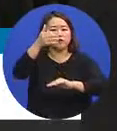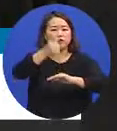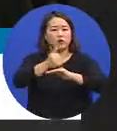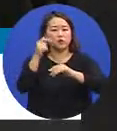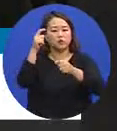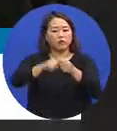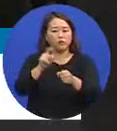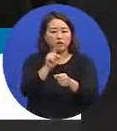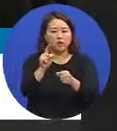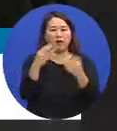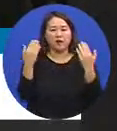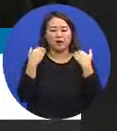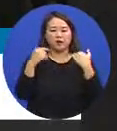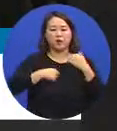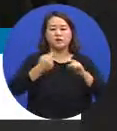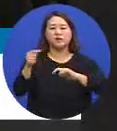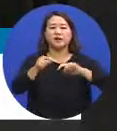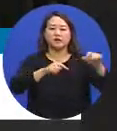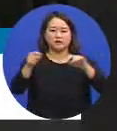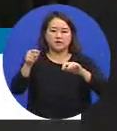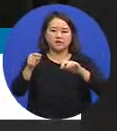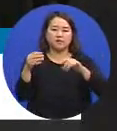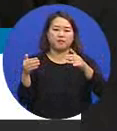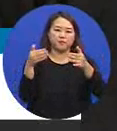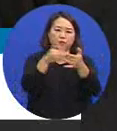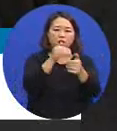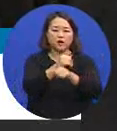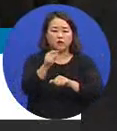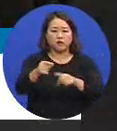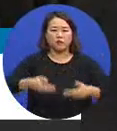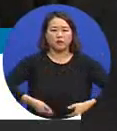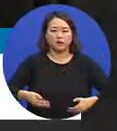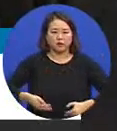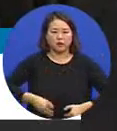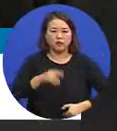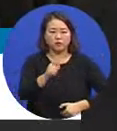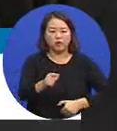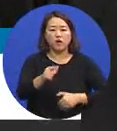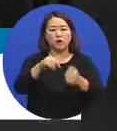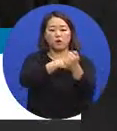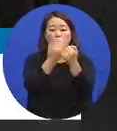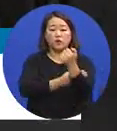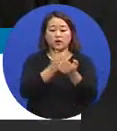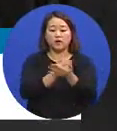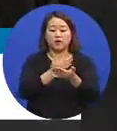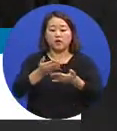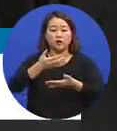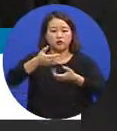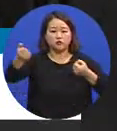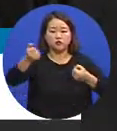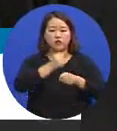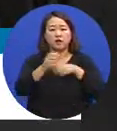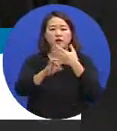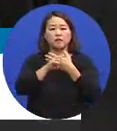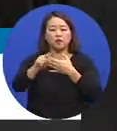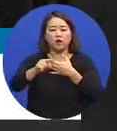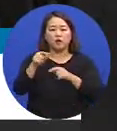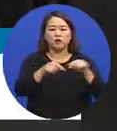있습니다. 시도교육청에 권한을 배분하면 교육자치가 본격화됩니다. 이것은 교육의 실질적